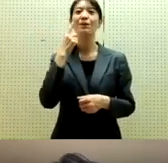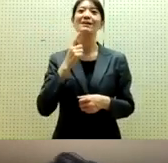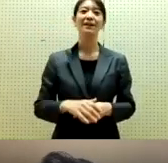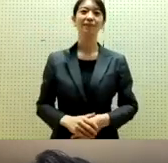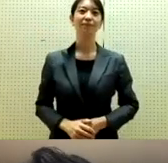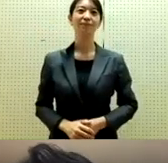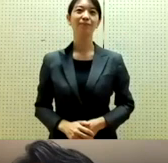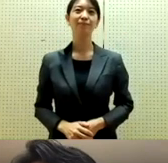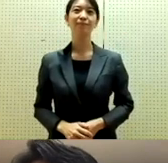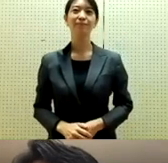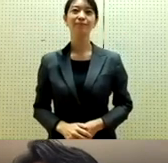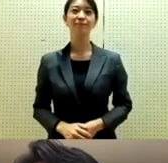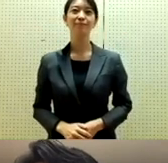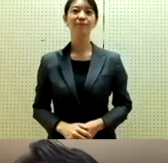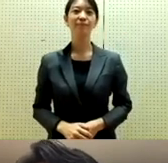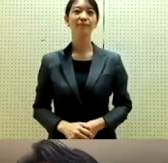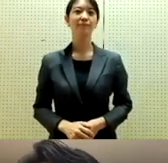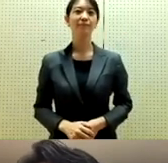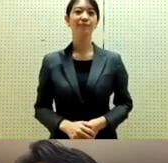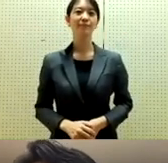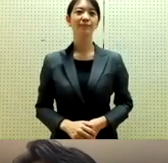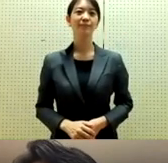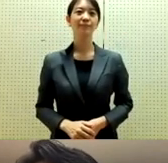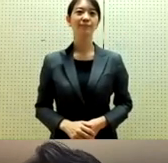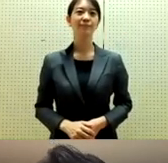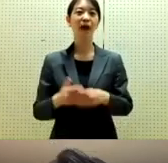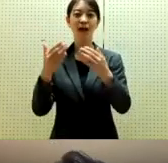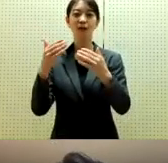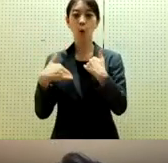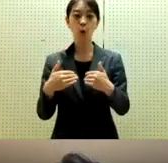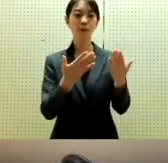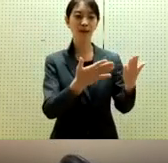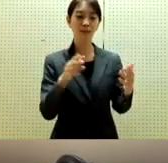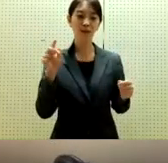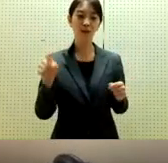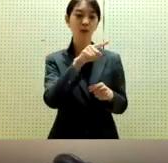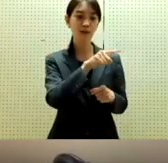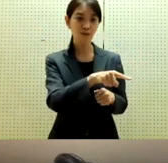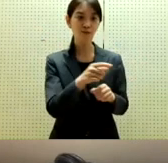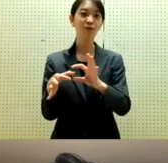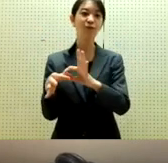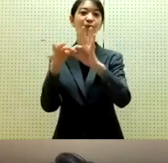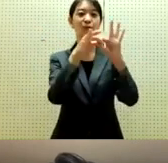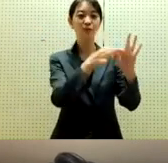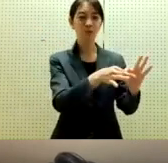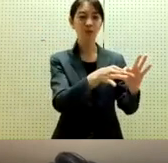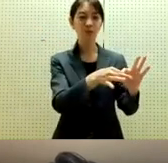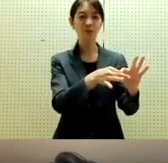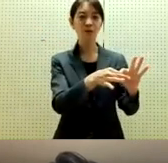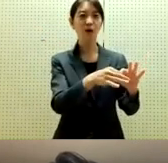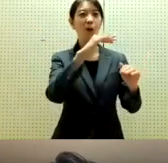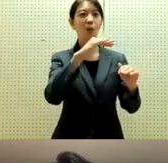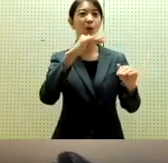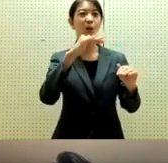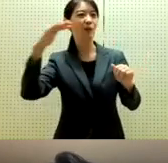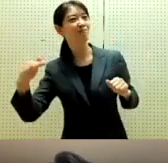で、こういうふうにですね両輪があると子どもたちはですね、まあ、この坂道をですね上がっていけるんじゃ